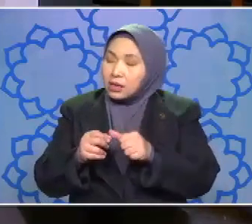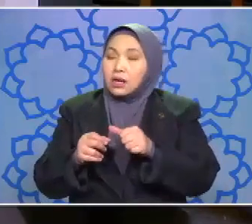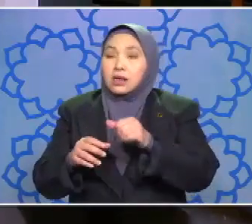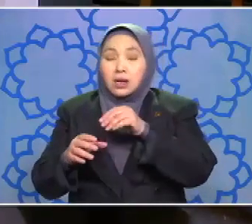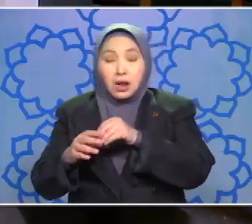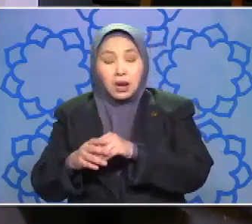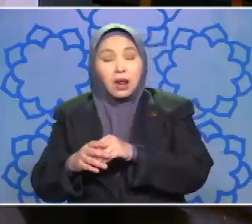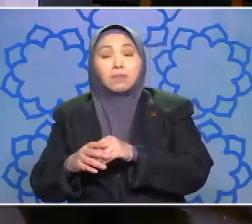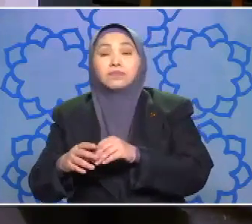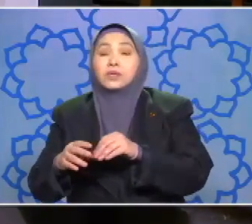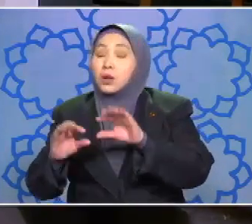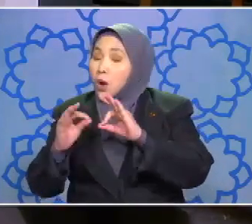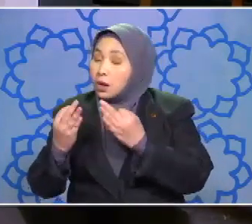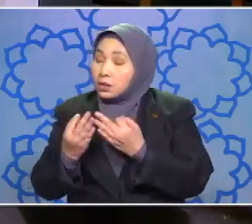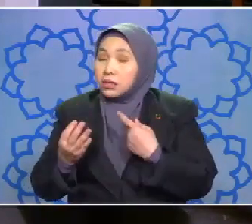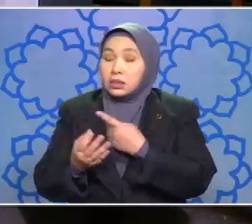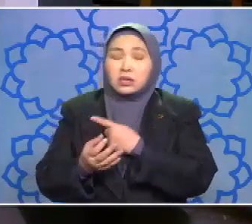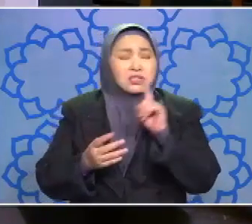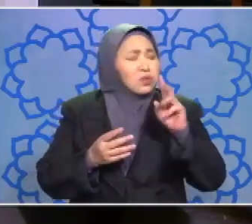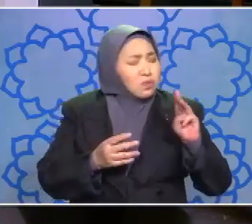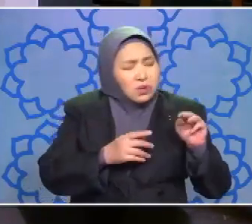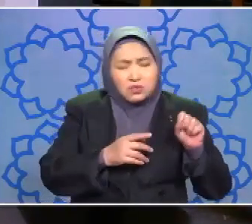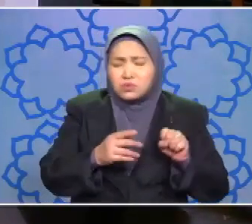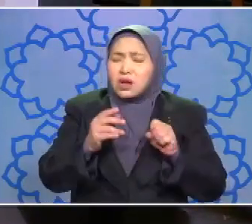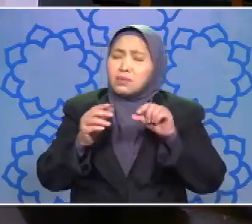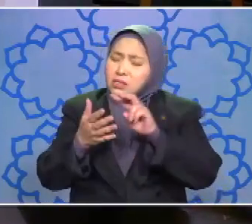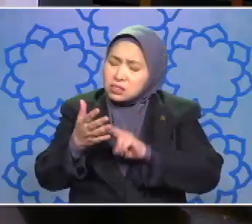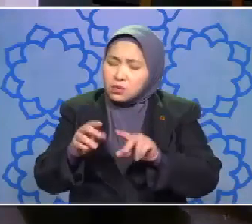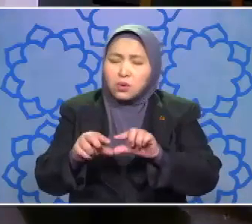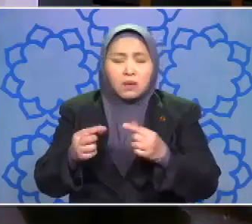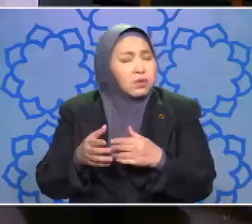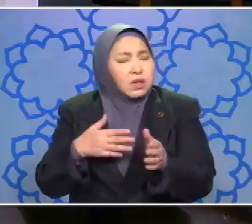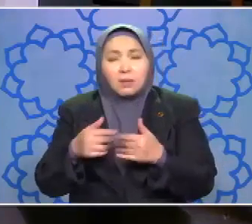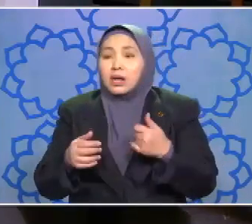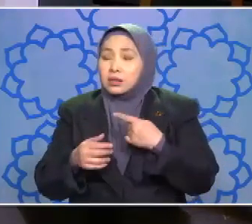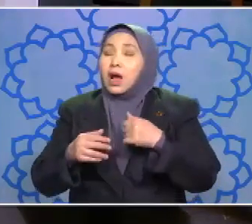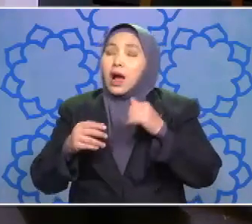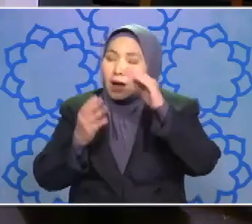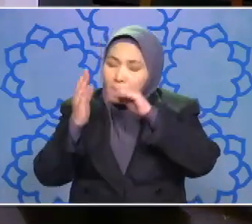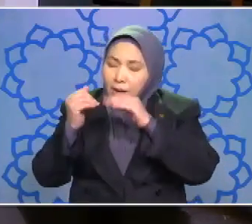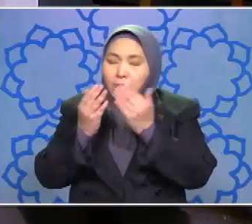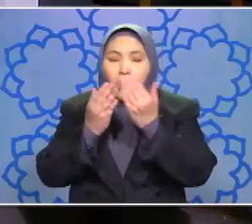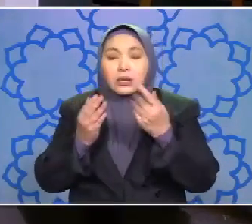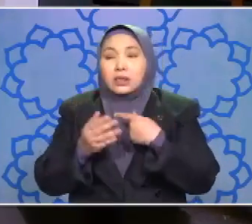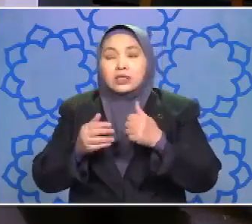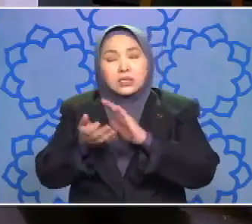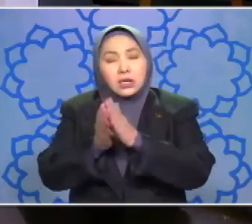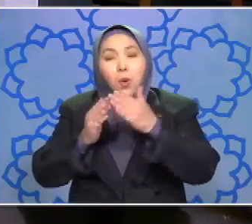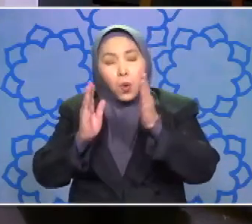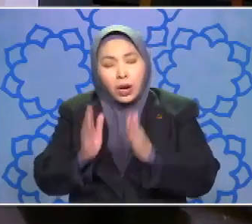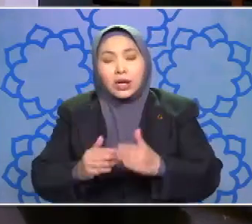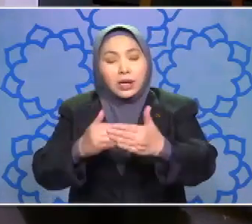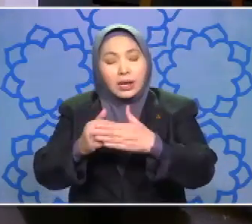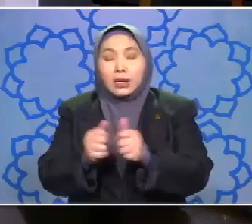muka surat pun okey, ya. Harap-harapnya kita akan menjadi orang yang dekat dengan az-zikr ini sendiri. Jadi Allah menceritakan